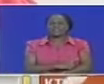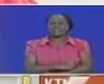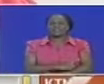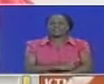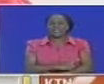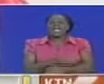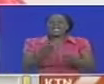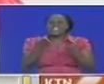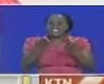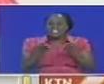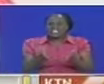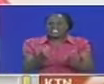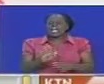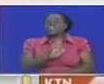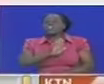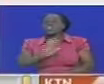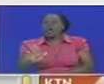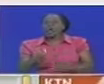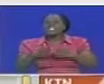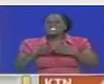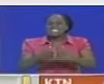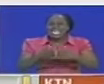This is a no-sex day.